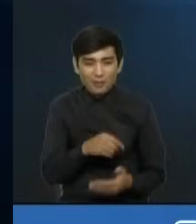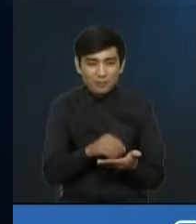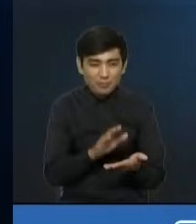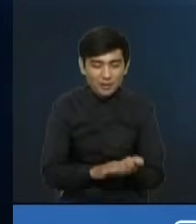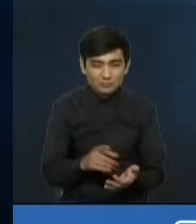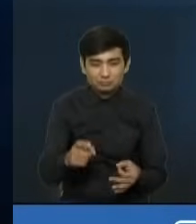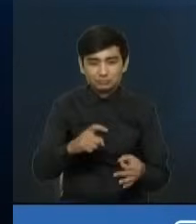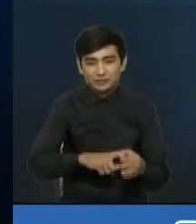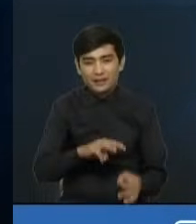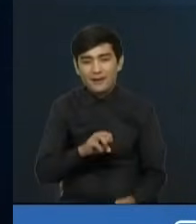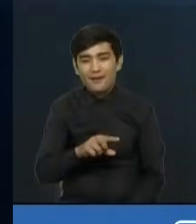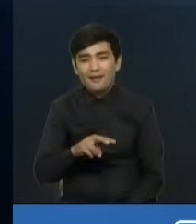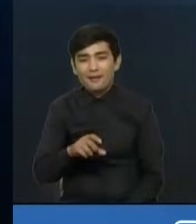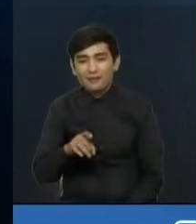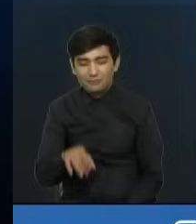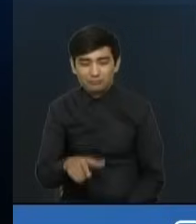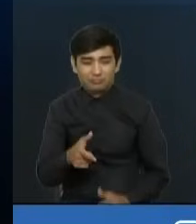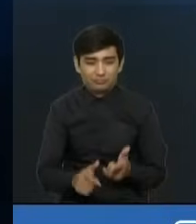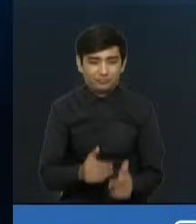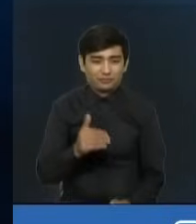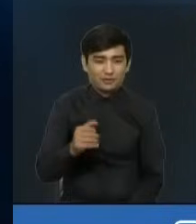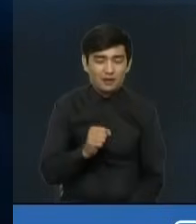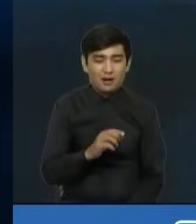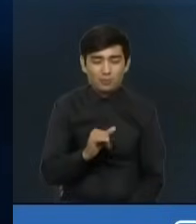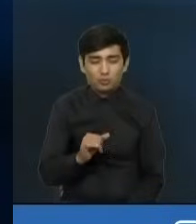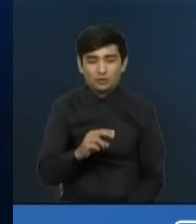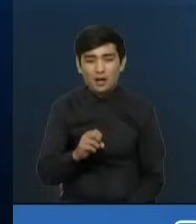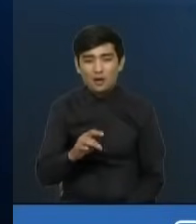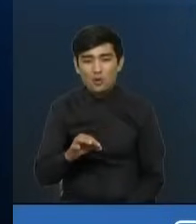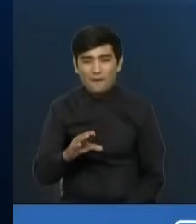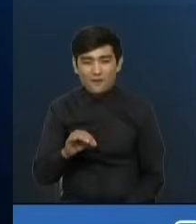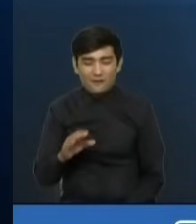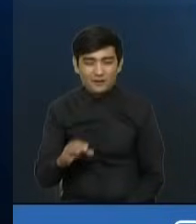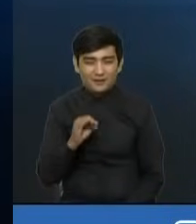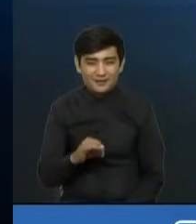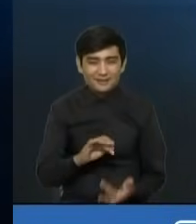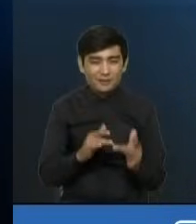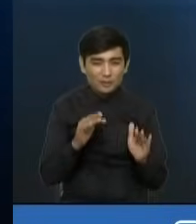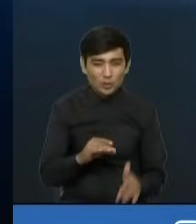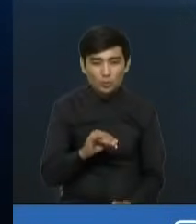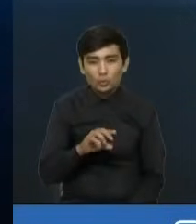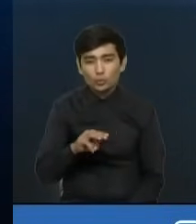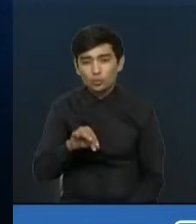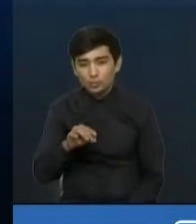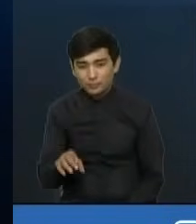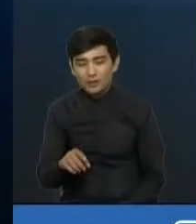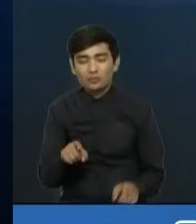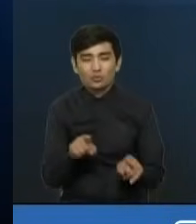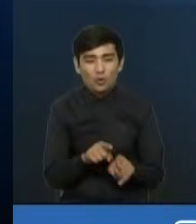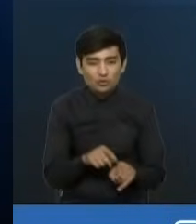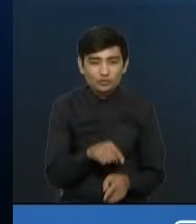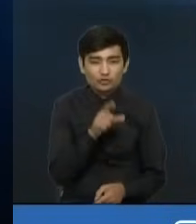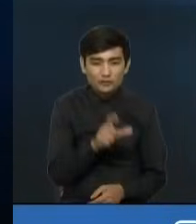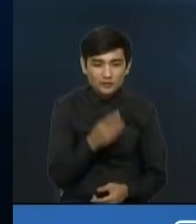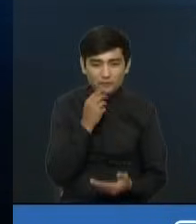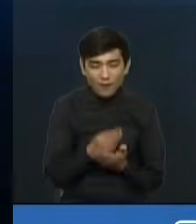с телеграм-каналом, который принадлежит Абударову. Кроме того, в социальной сети YouTube имеется аккаунт, где ответчик публикует